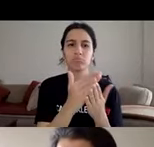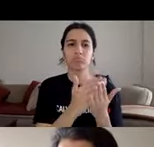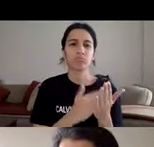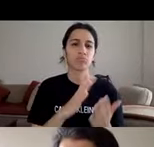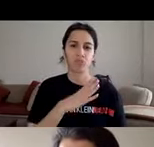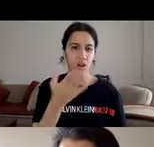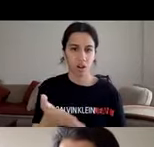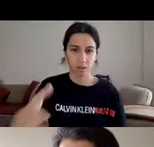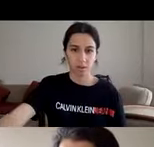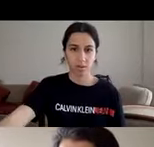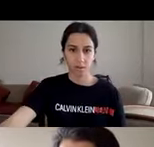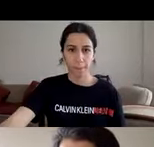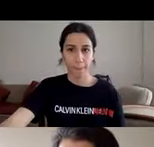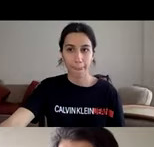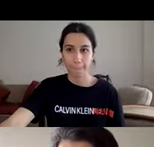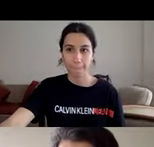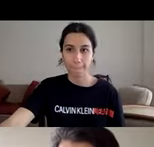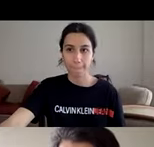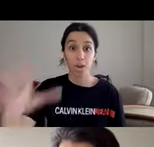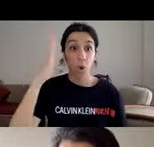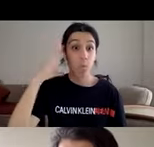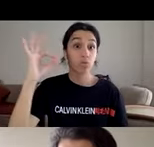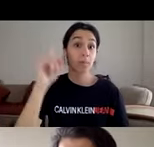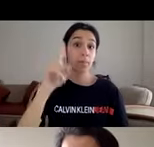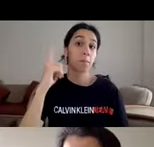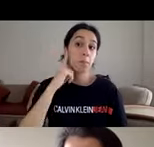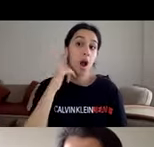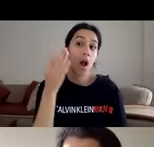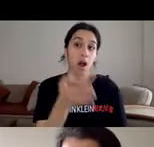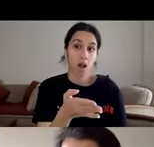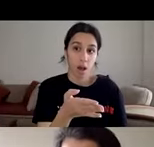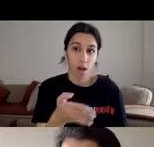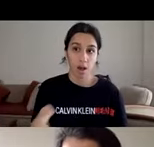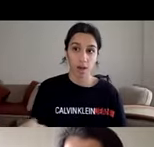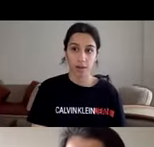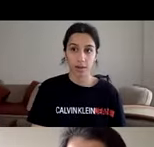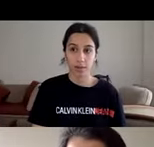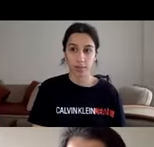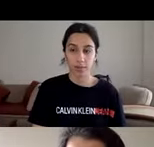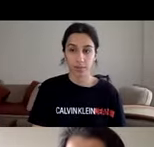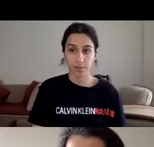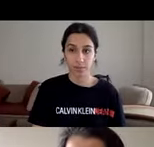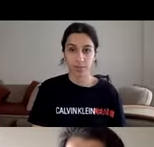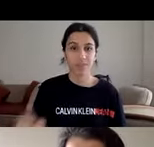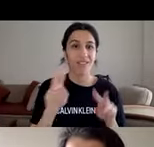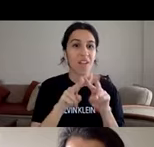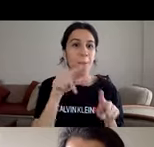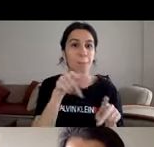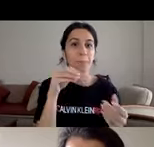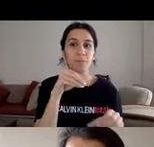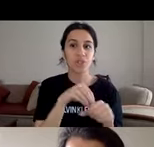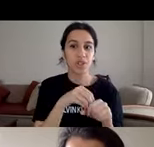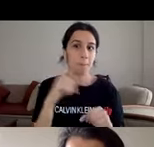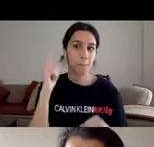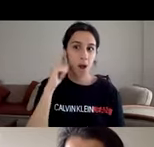durumdalar. Hani profesyonel bir markanın de böyle hani konvansiyonel perakendeden gelen, dijitalde e-ticaret işine giren bir